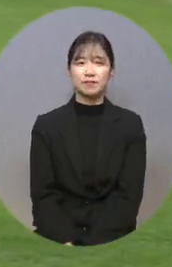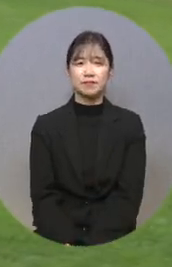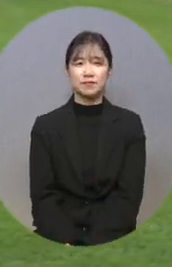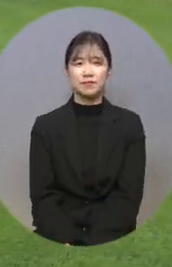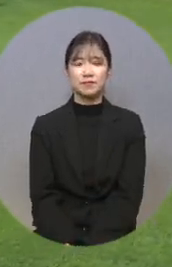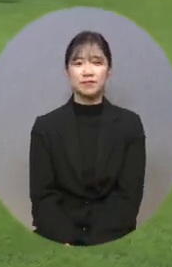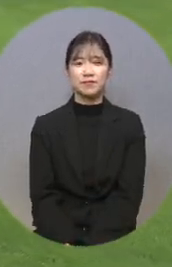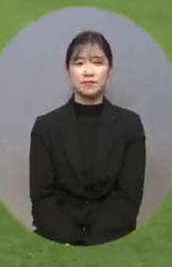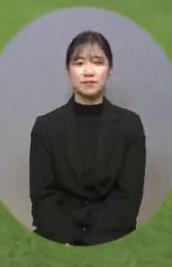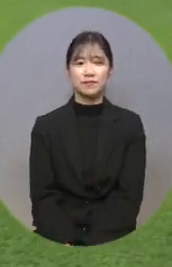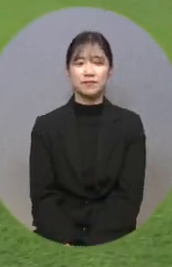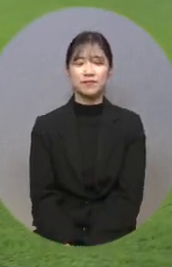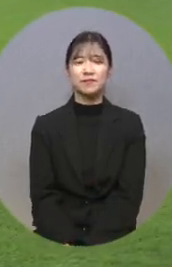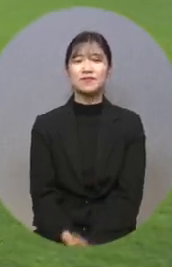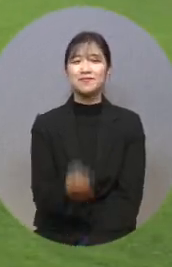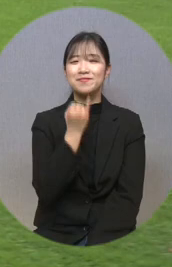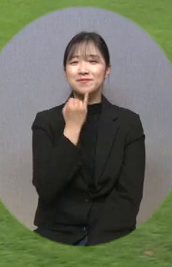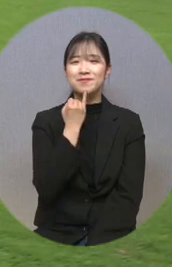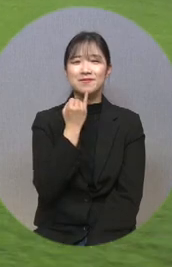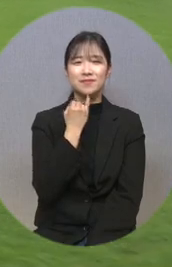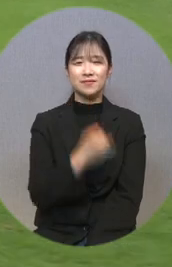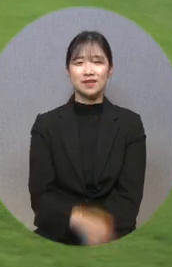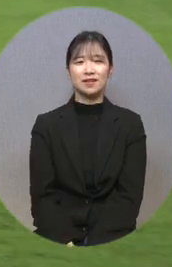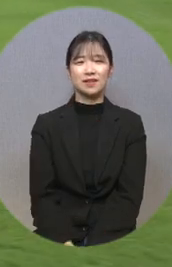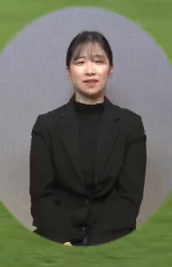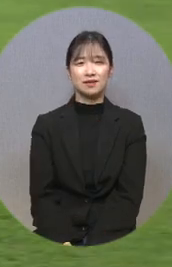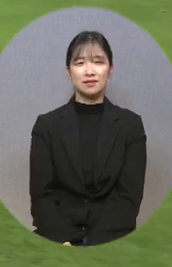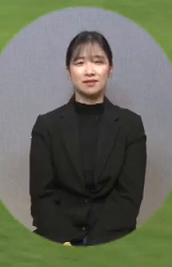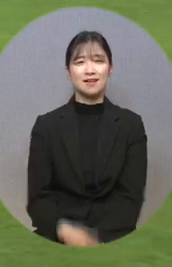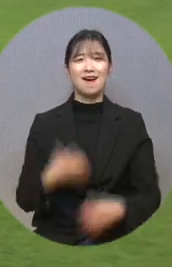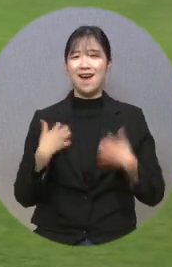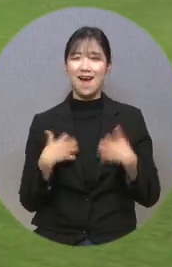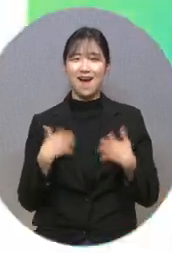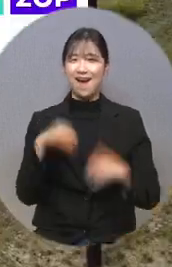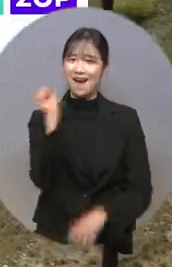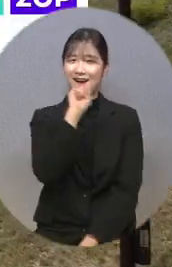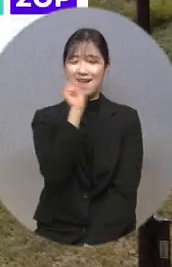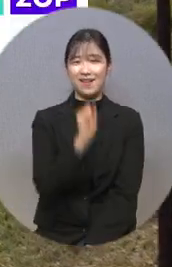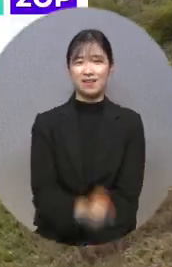오, 괜찮아. 디셈버한테 맞으면 너무 신났다 양.